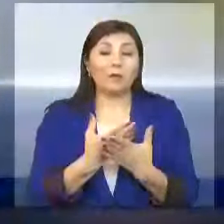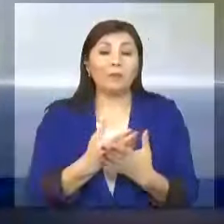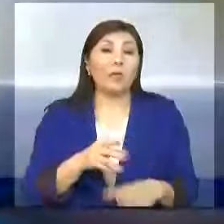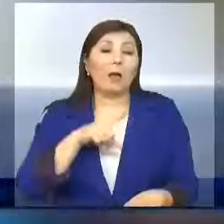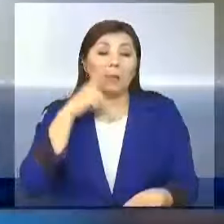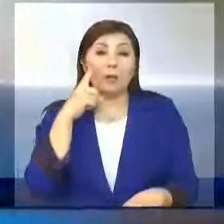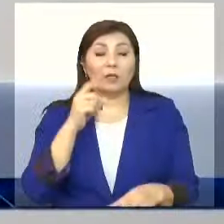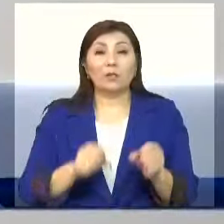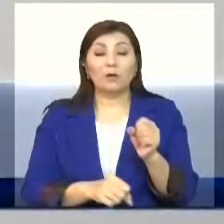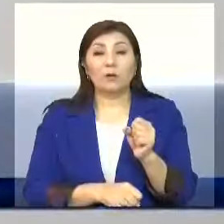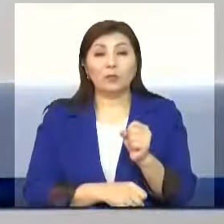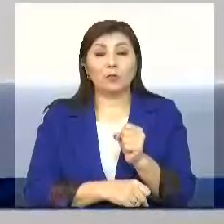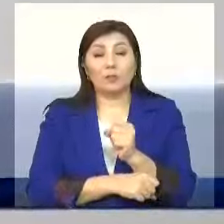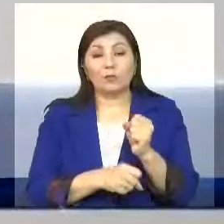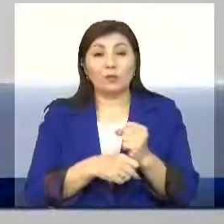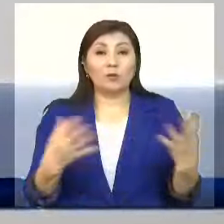был удостоен награды.